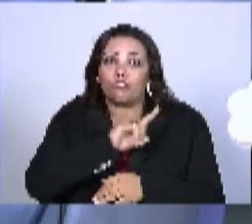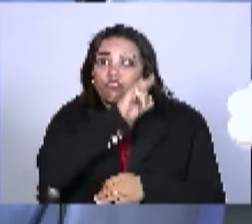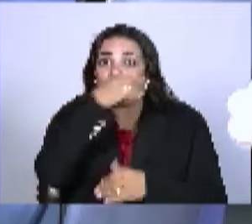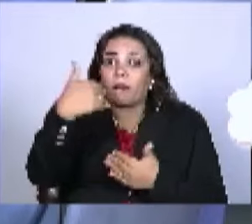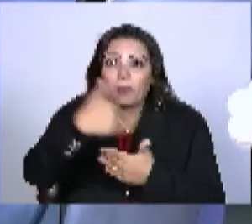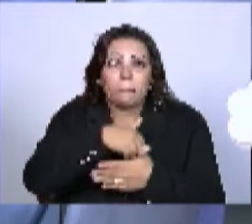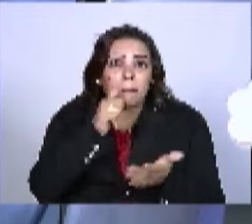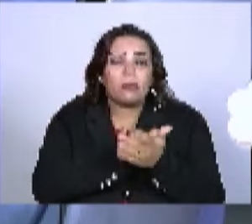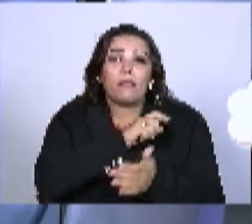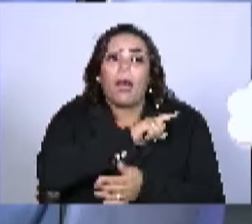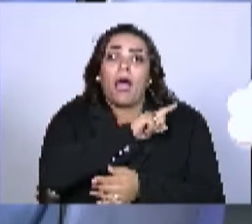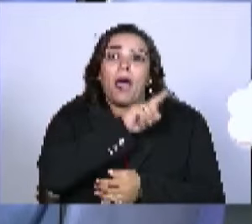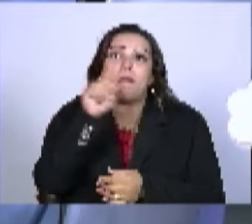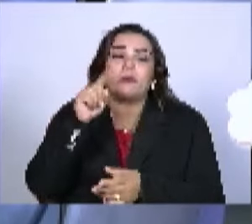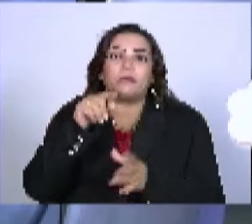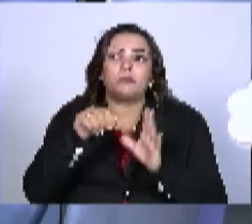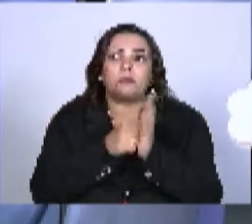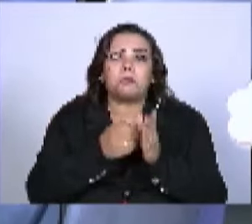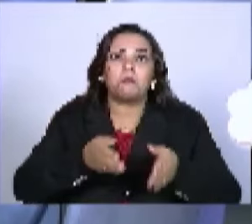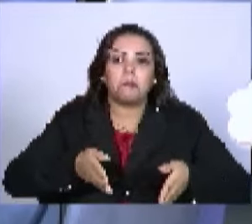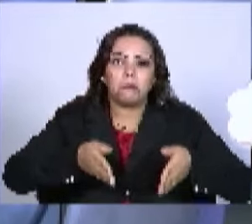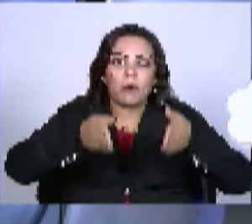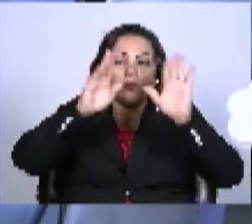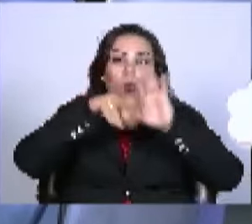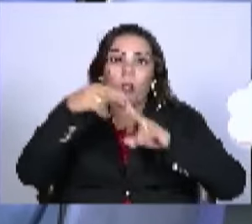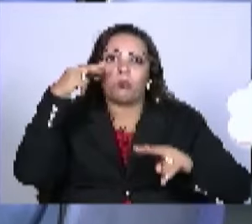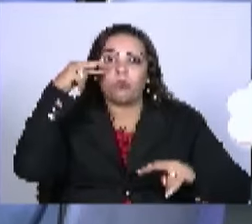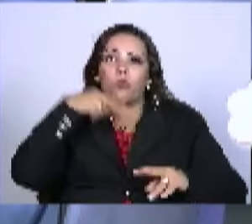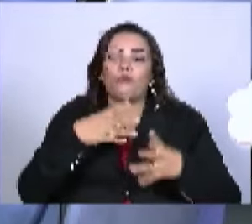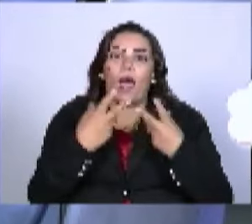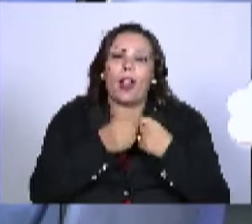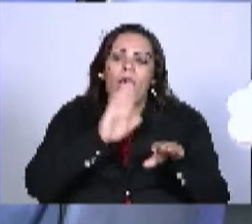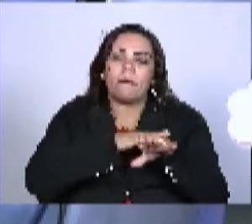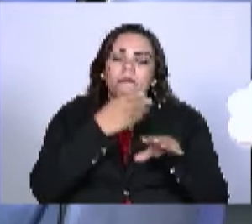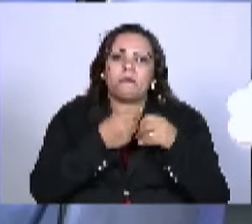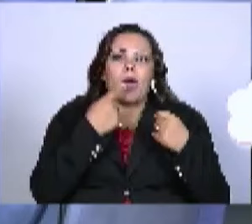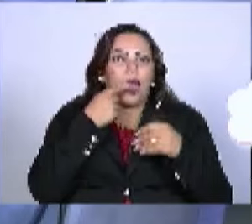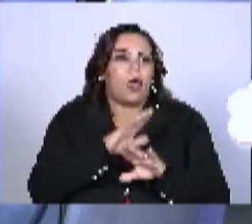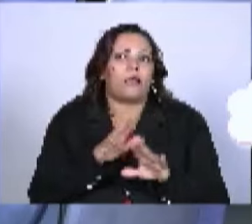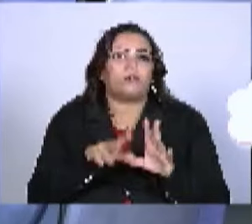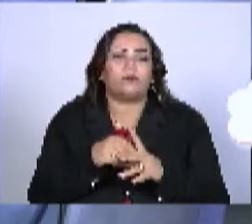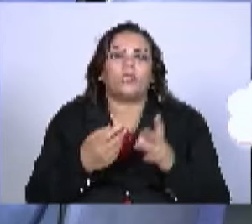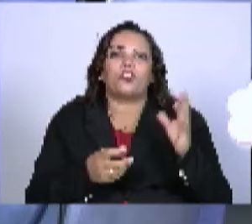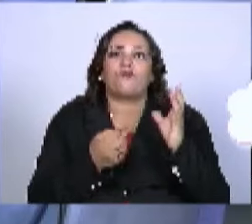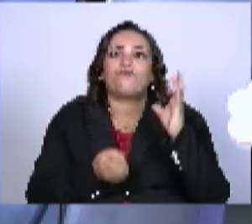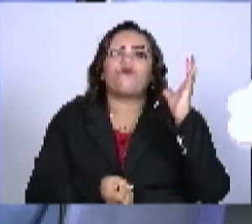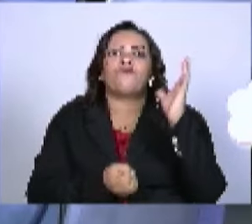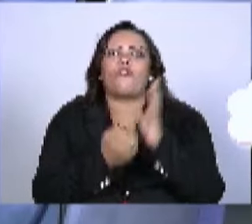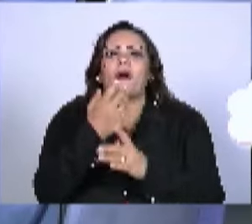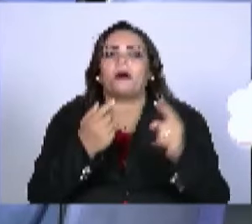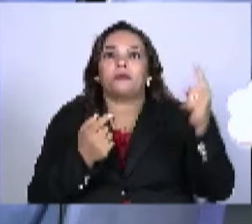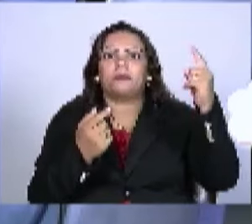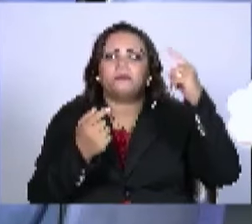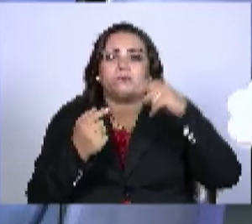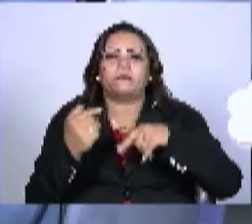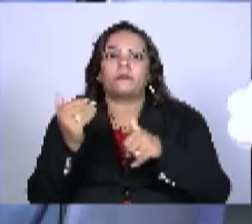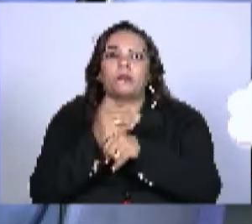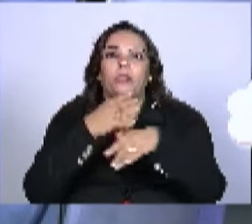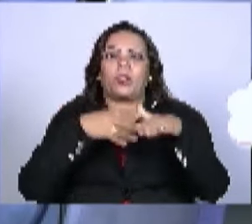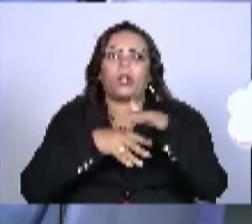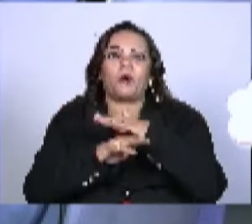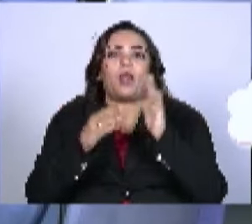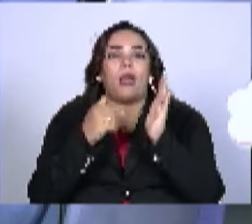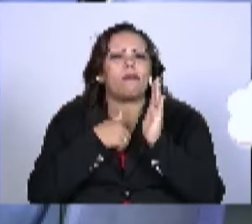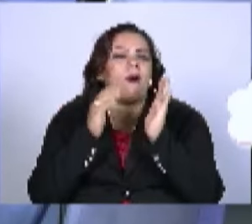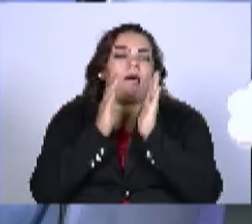في يوم رغم ان باقي العماره تشهد لي ان في حالي مع ابني نزل مفاجاه وحصل بينا علاقه وقال لي